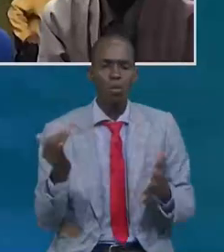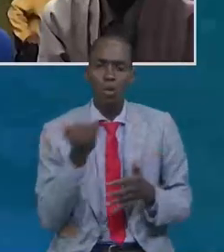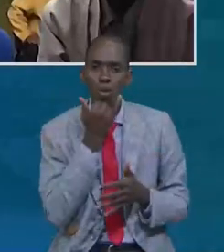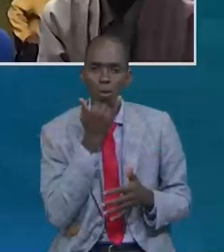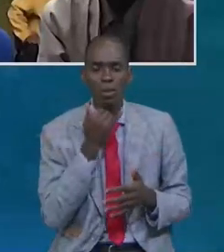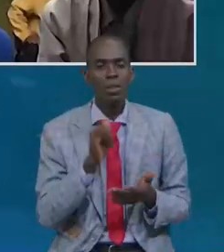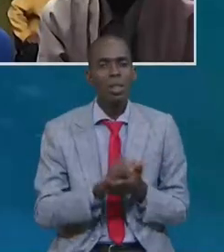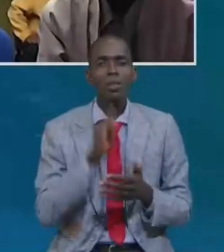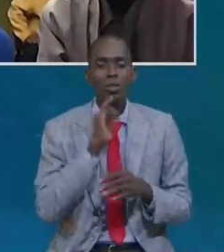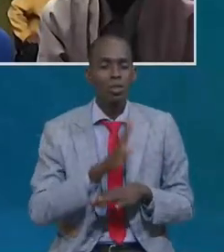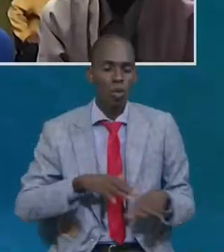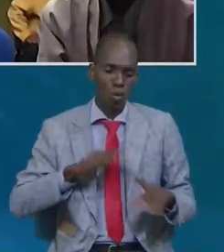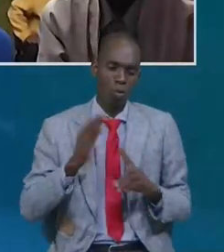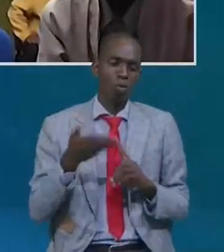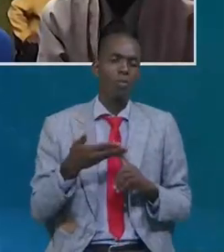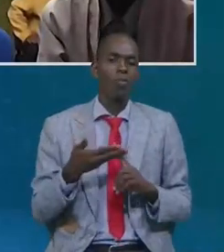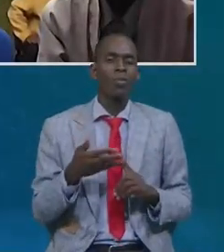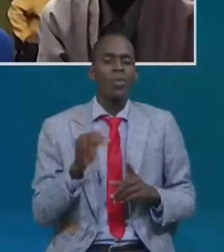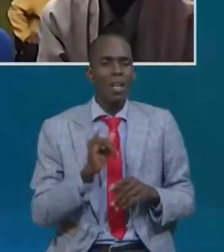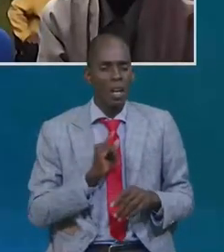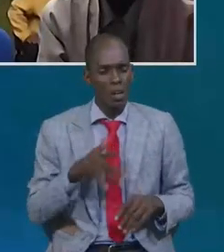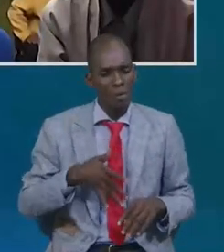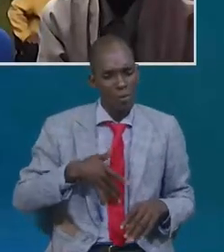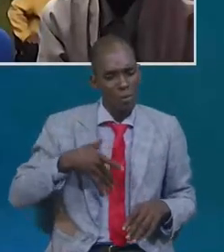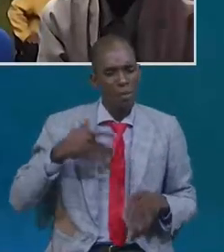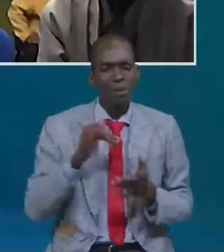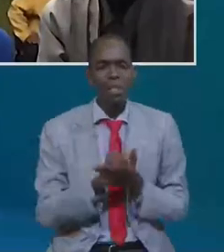que j'ai faite et la société dans laquelle je suis.